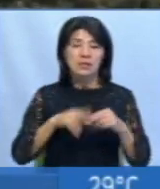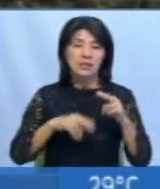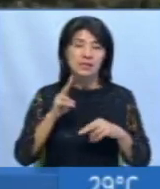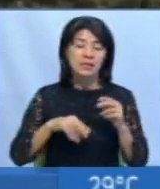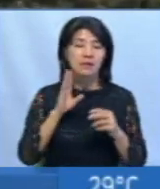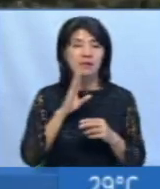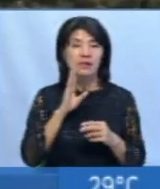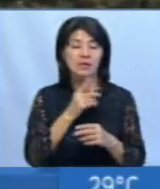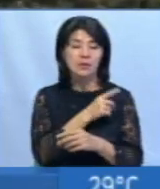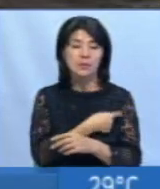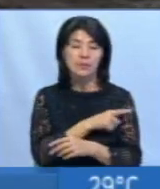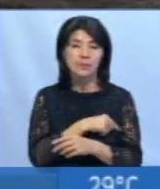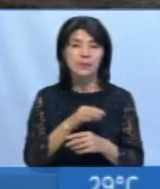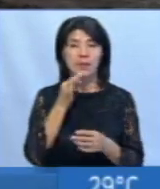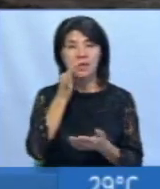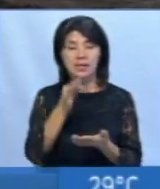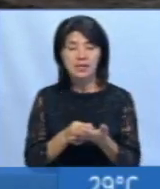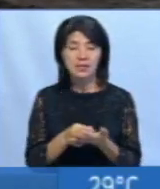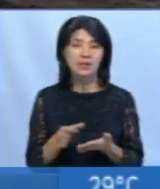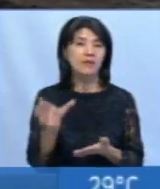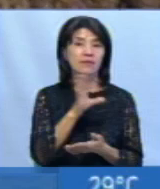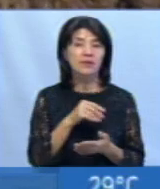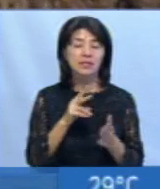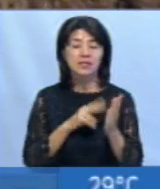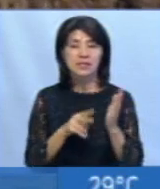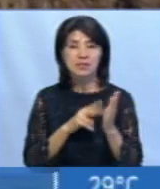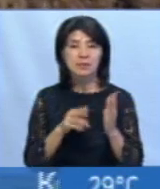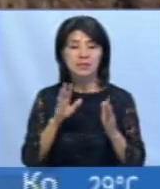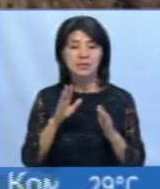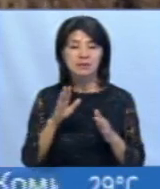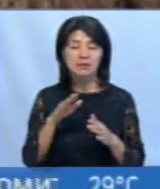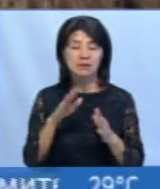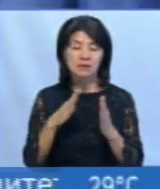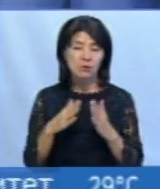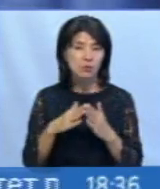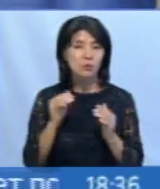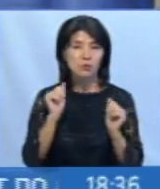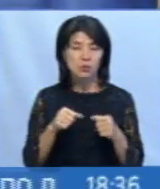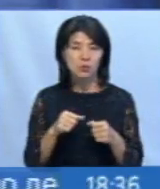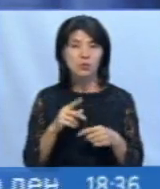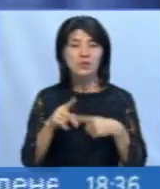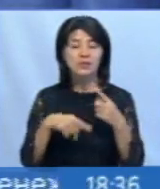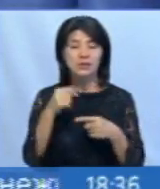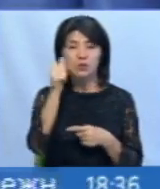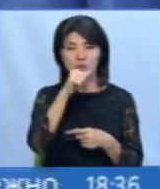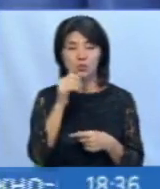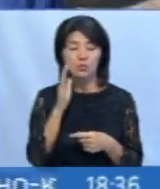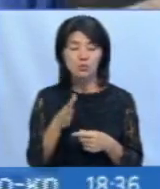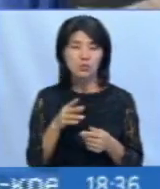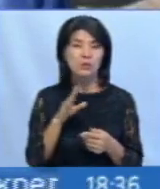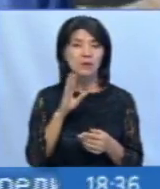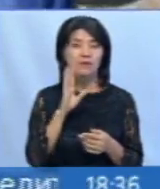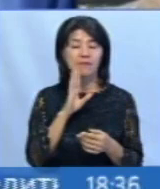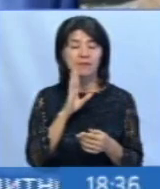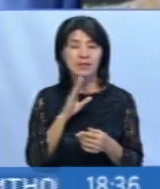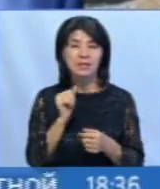Центрального водоснабжения готовы подключиться жители всех 107 дворов. Однако завершить проект, согласно документации, должны только в следующем году, когда будет установлена водоочистная